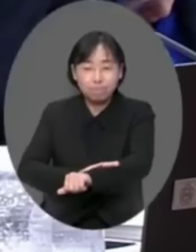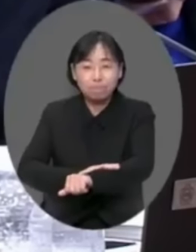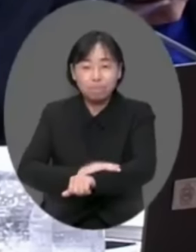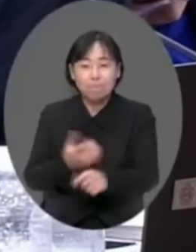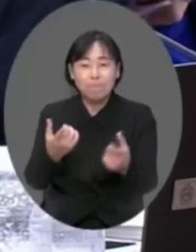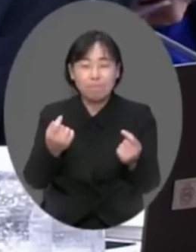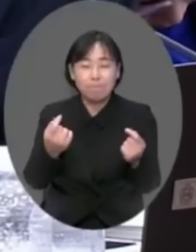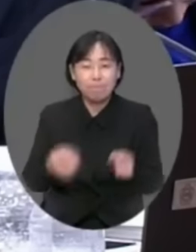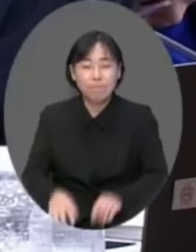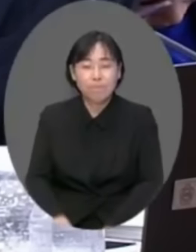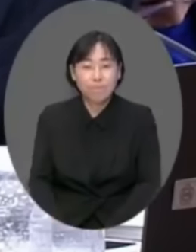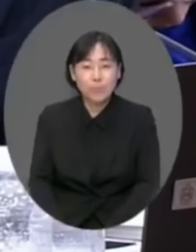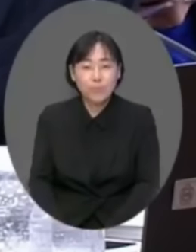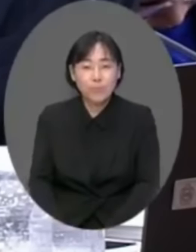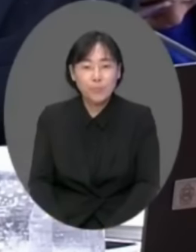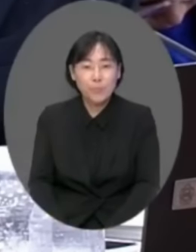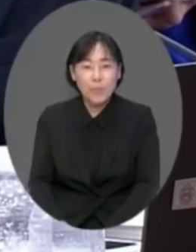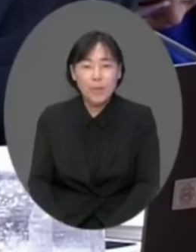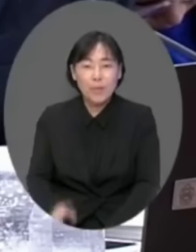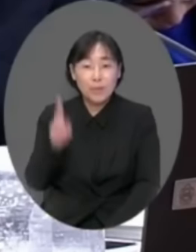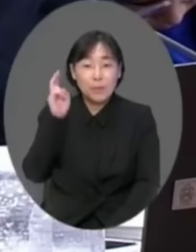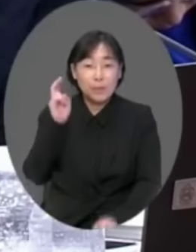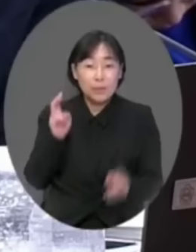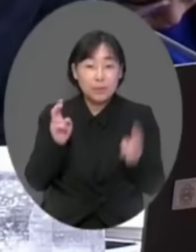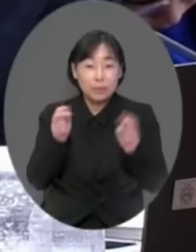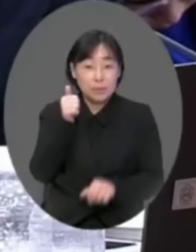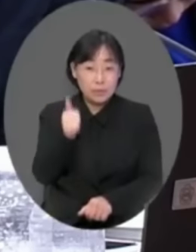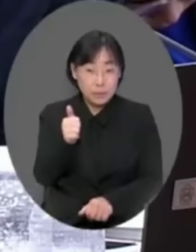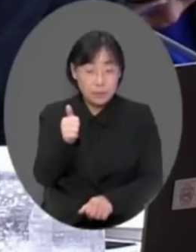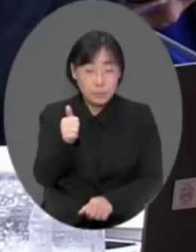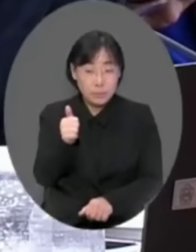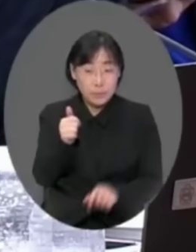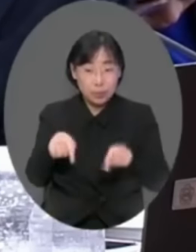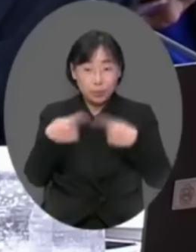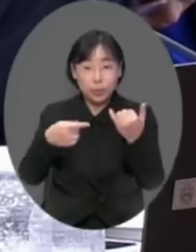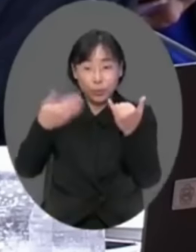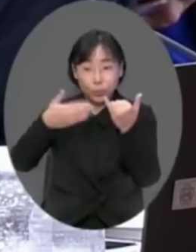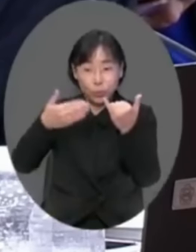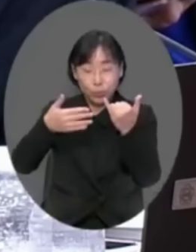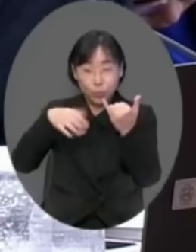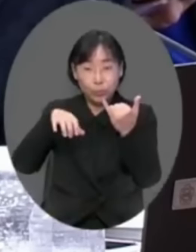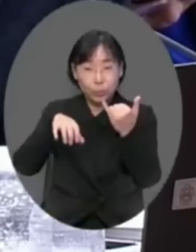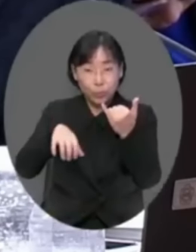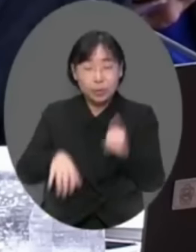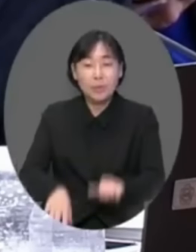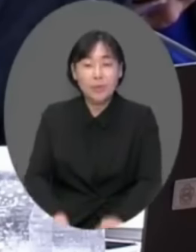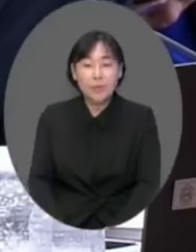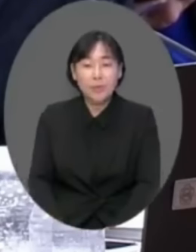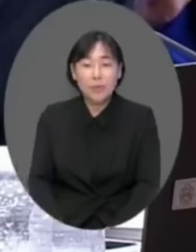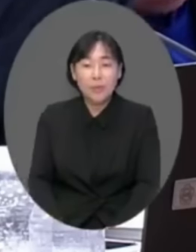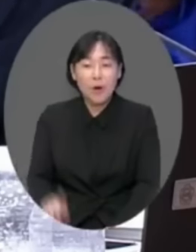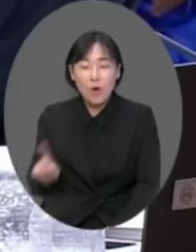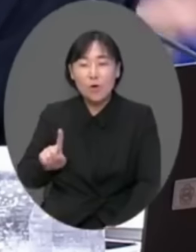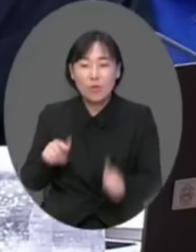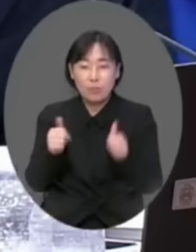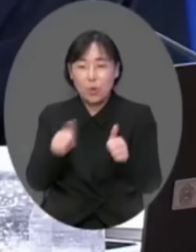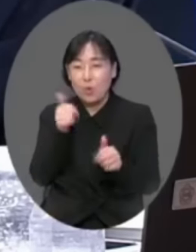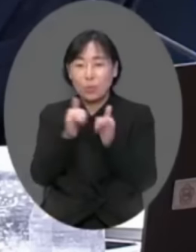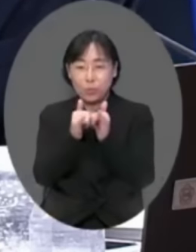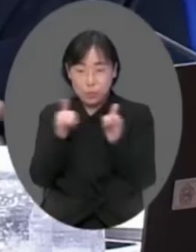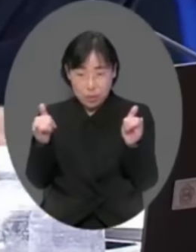본인이 함께 출연한 유튜브에 어 배모 변호사 그래서 한동은